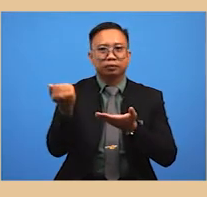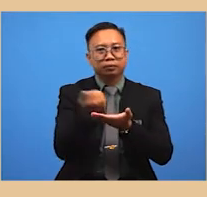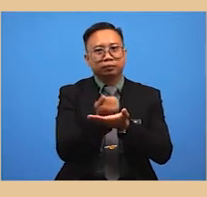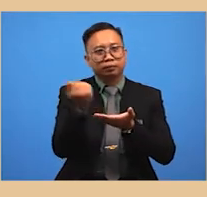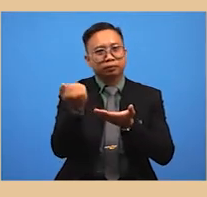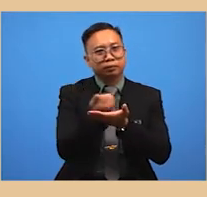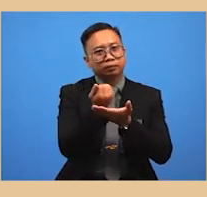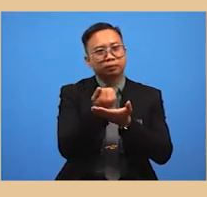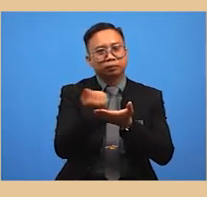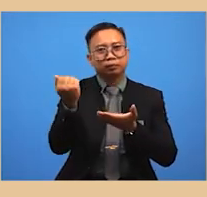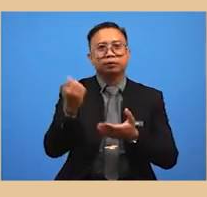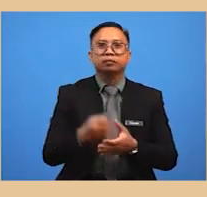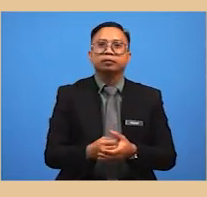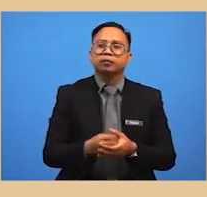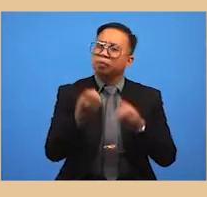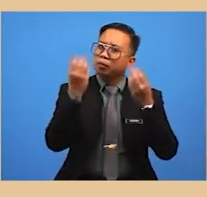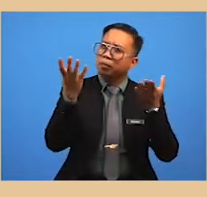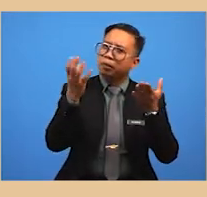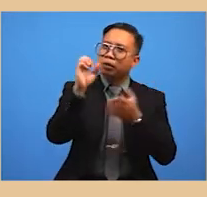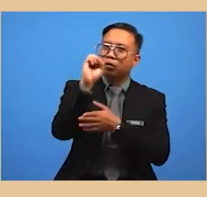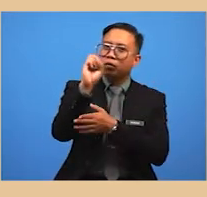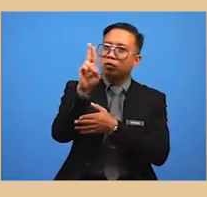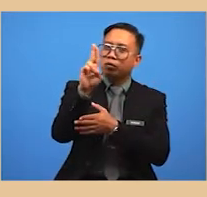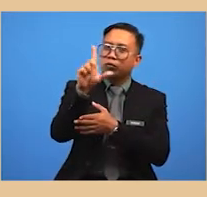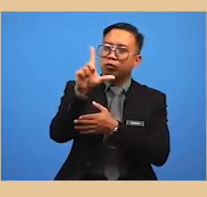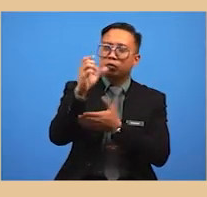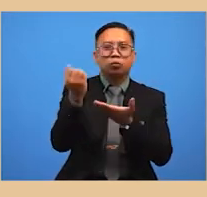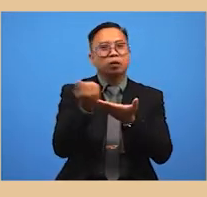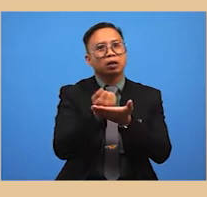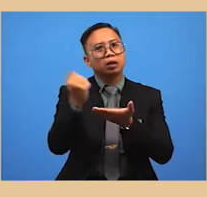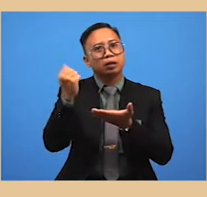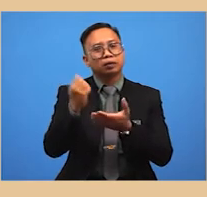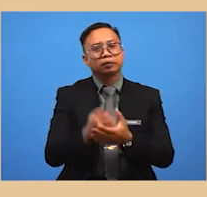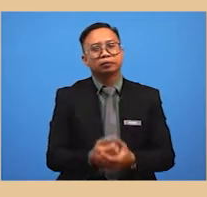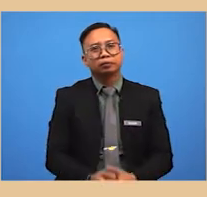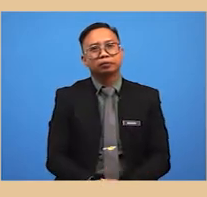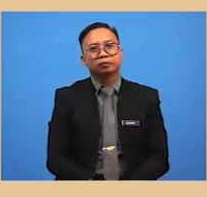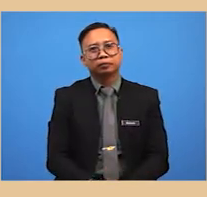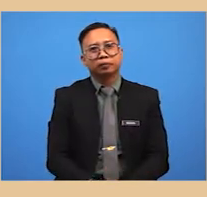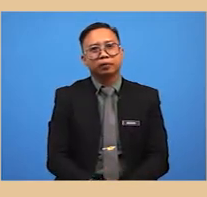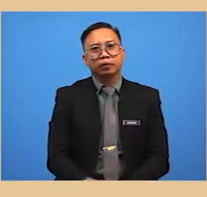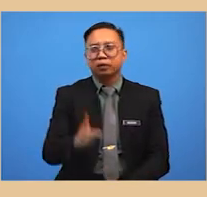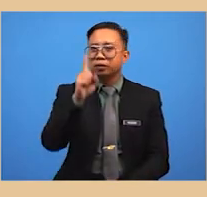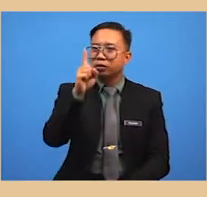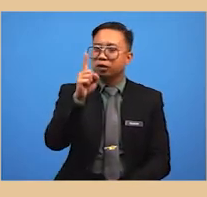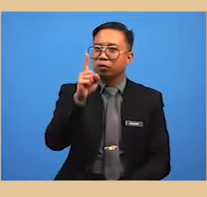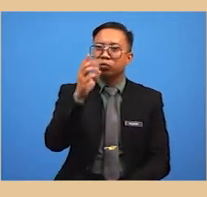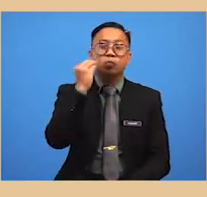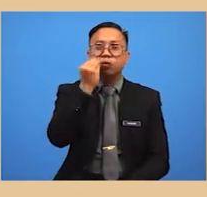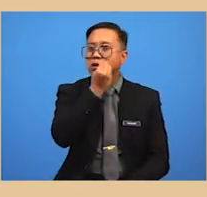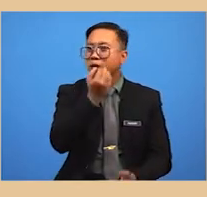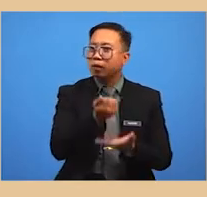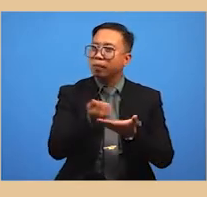1 bunga mangga mempunyai berapa ovule? Ya, betul murid-murid. 1 bunga